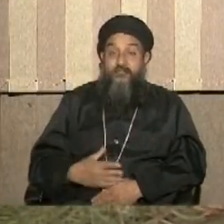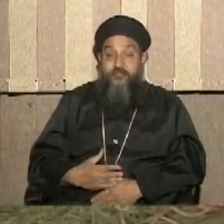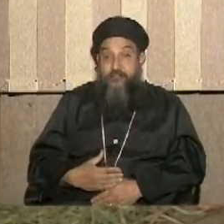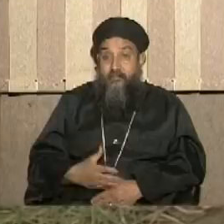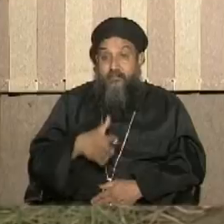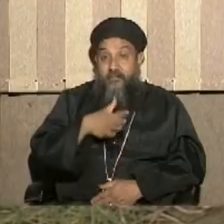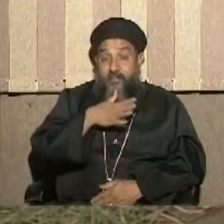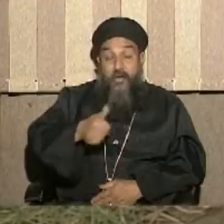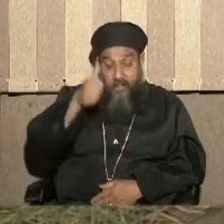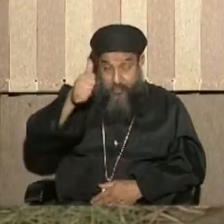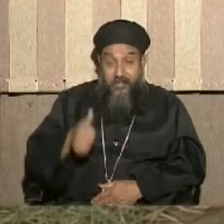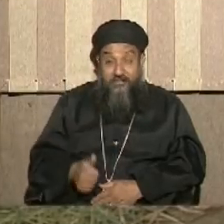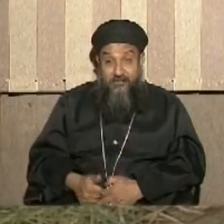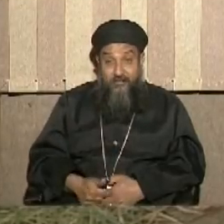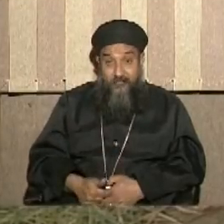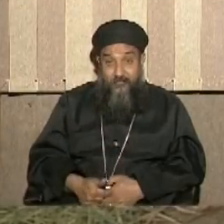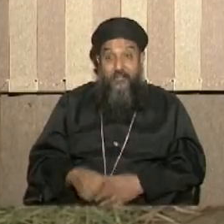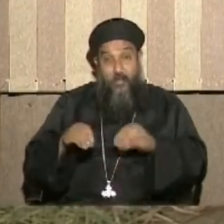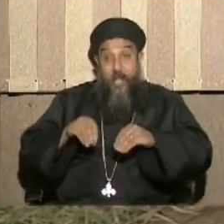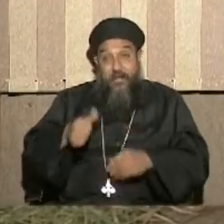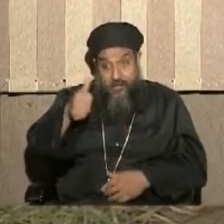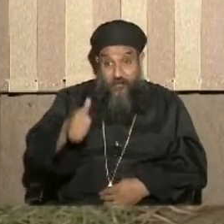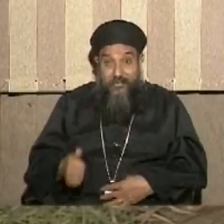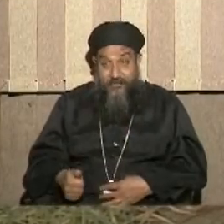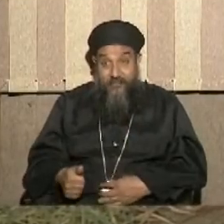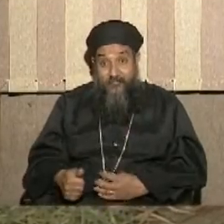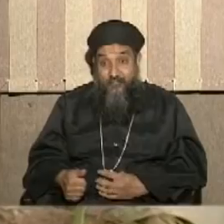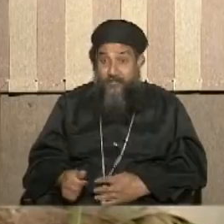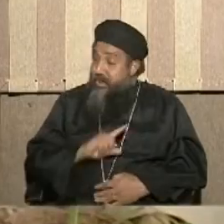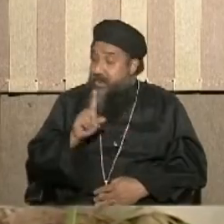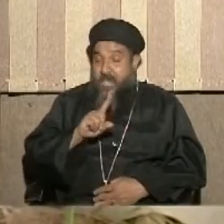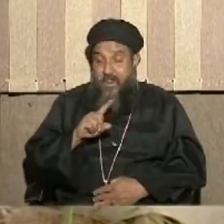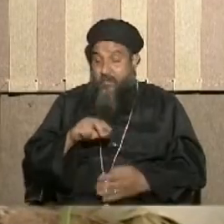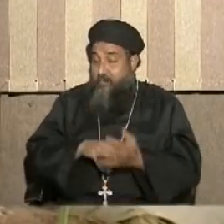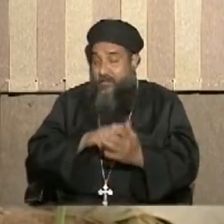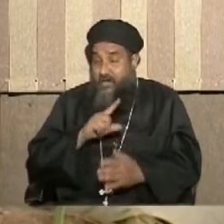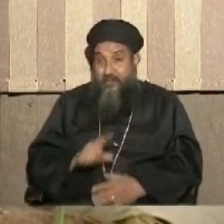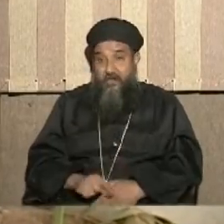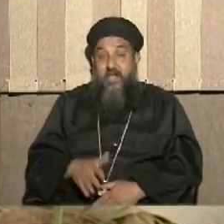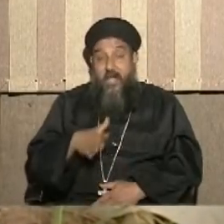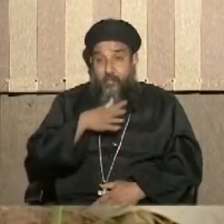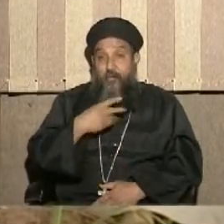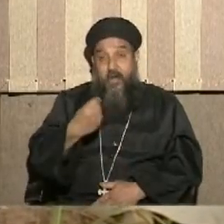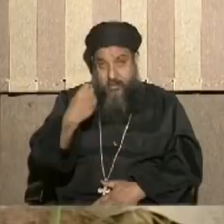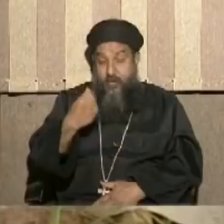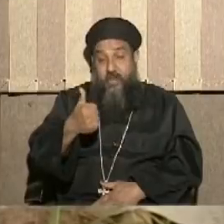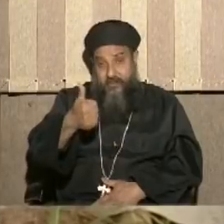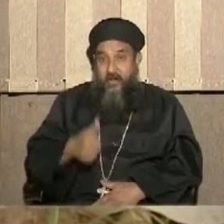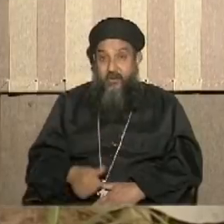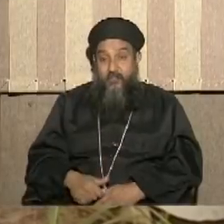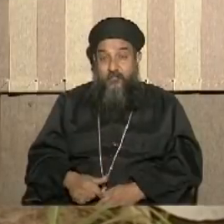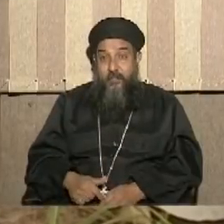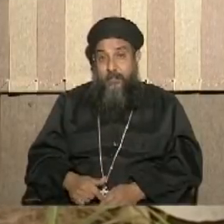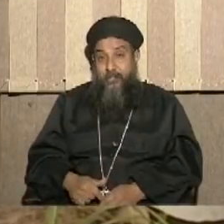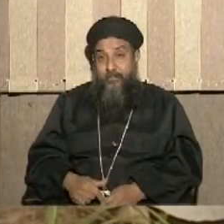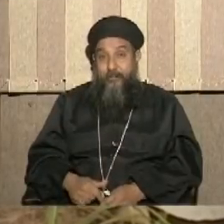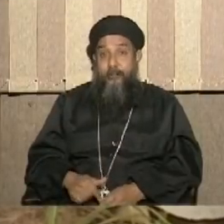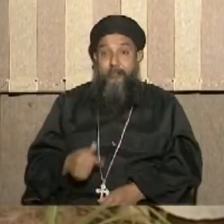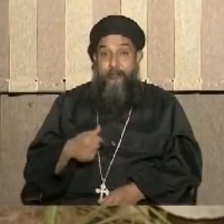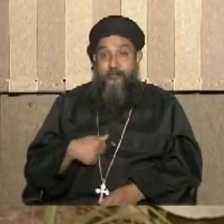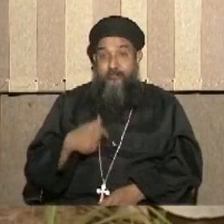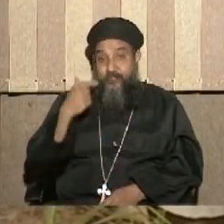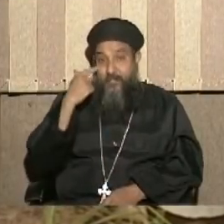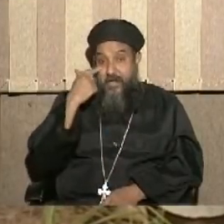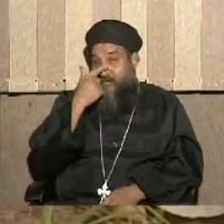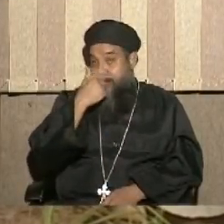ابونا يوحنا مليح؟ في حاجة حصلت له؟ لا ما تقلقش يا ابونا، ابونا يوحنا بخير الحمد لله. احنا